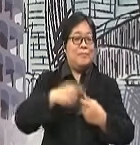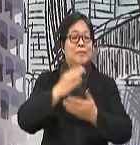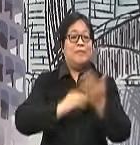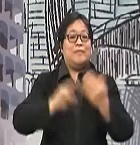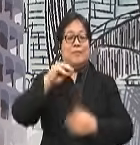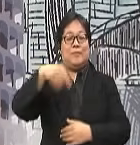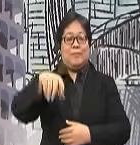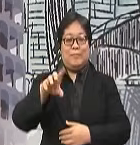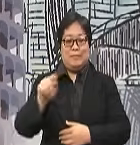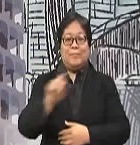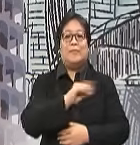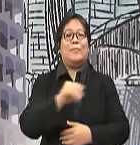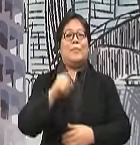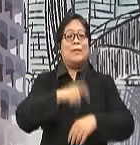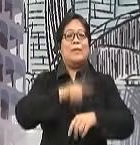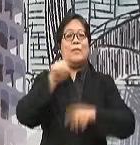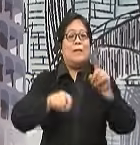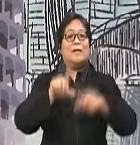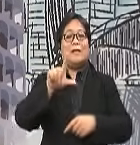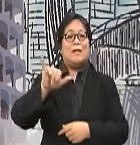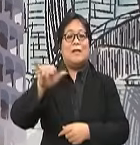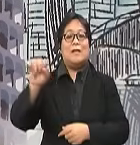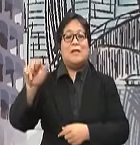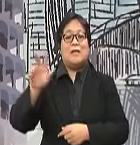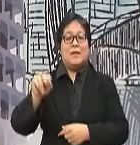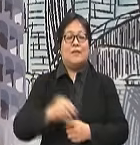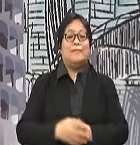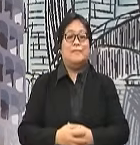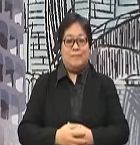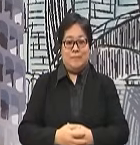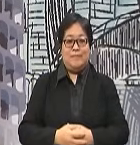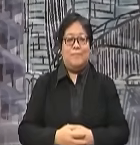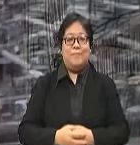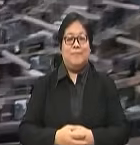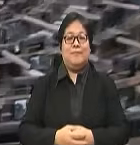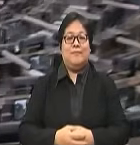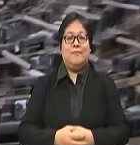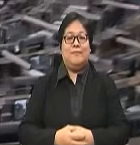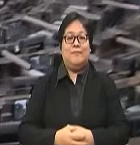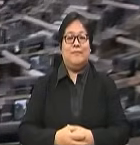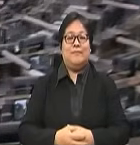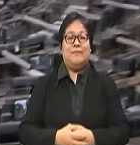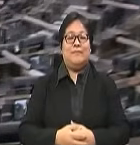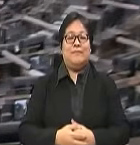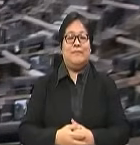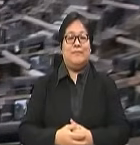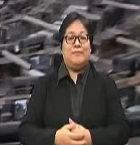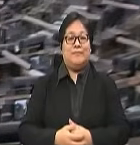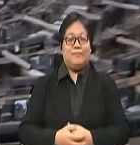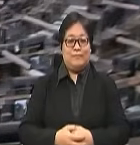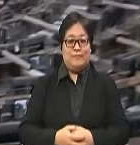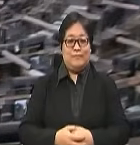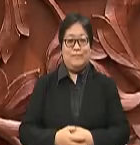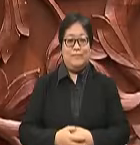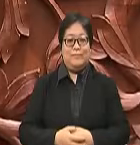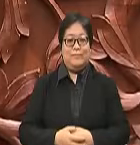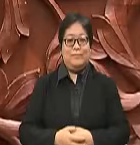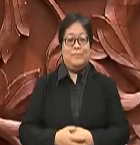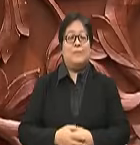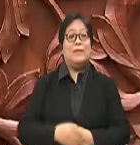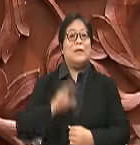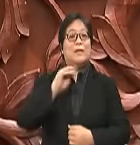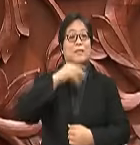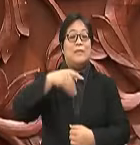sesi MP3 dan juga waktu pertanyaan-pertanyaan pagi jauh bisa atau Haji Ahmad nazlan Benny dress